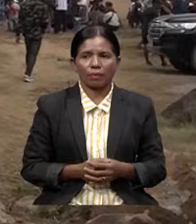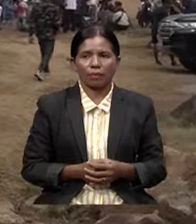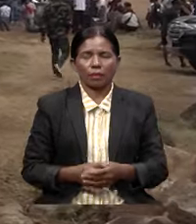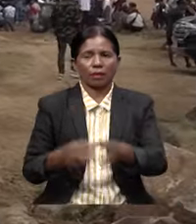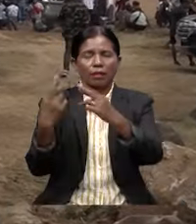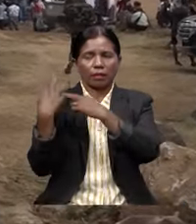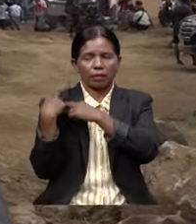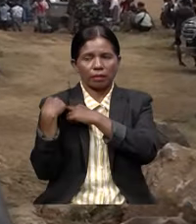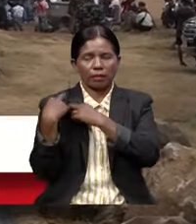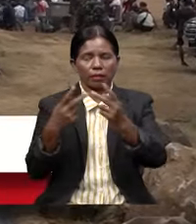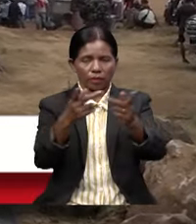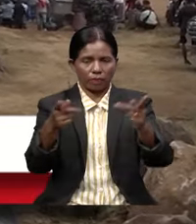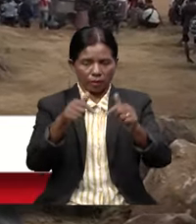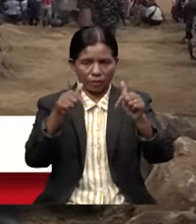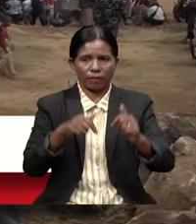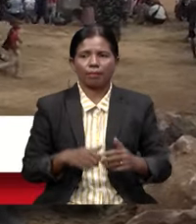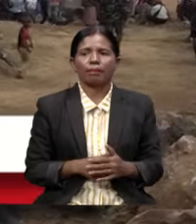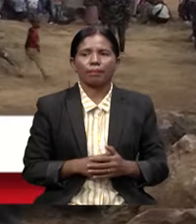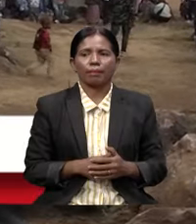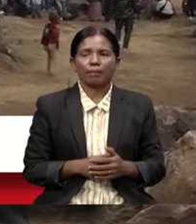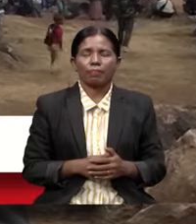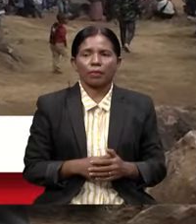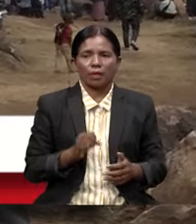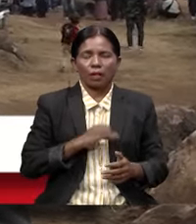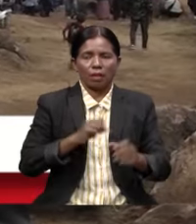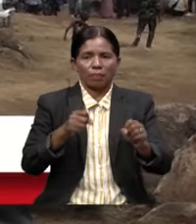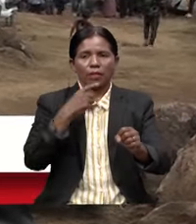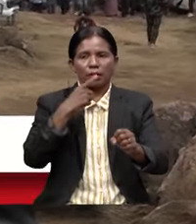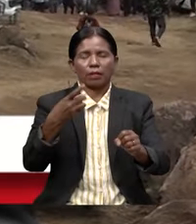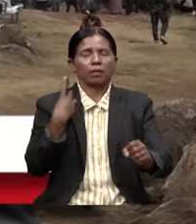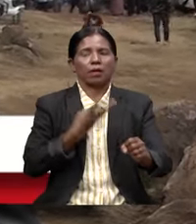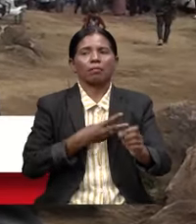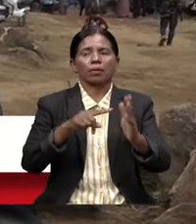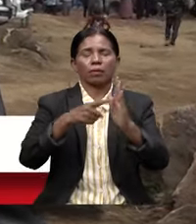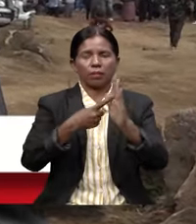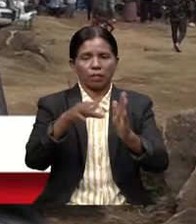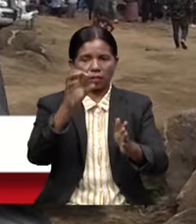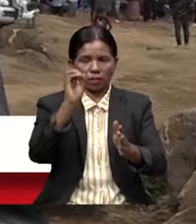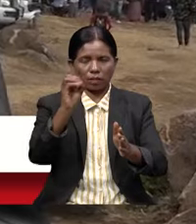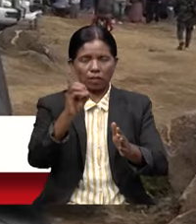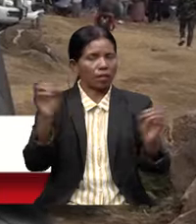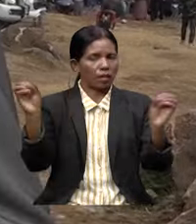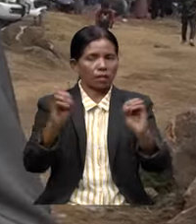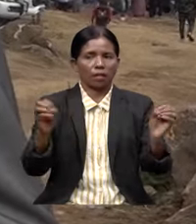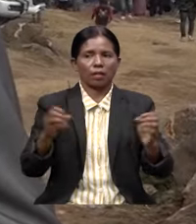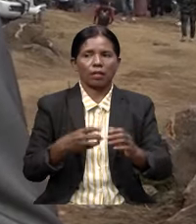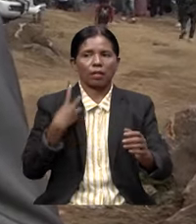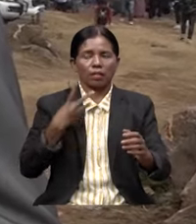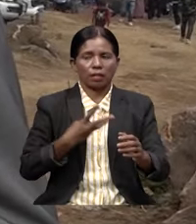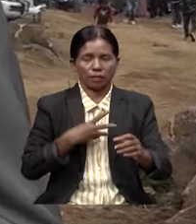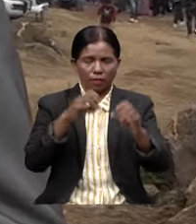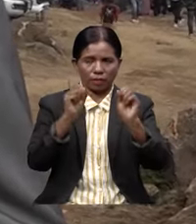responsável turismo e a fatin ne hau bele hatet e katak ame hau se zero lai hebotira ame se